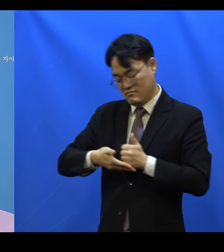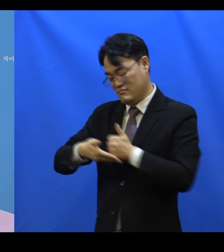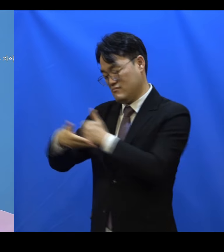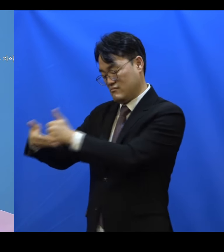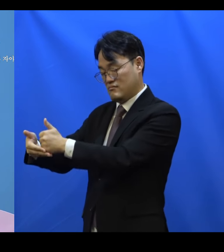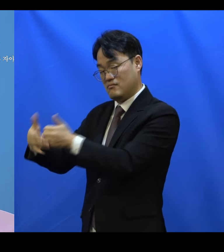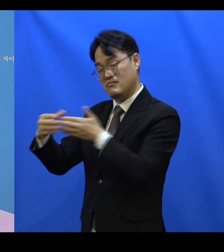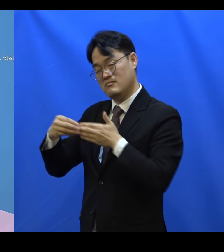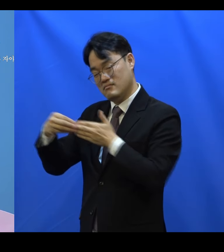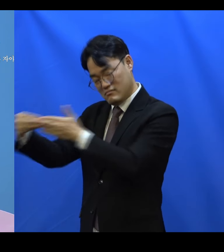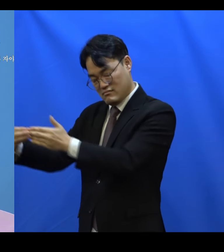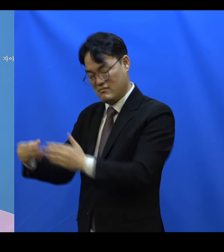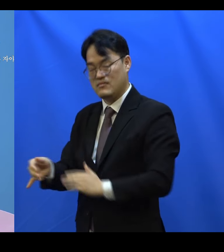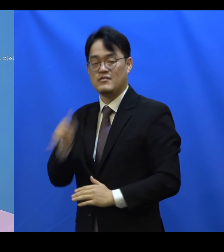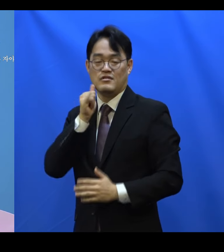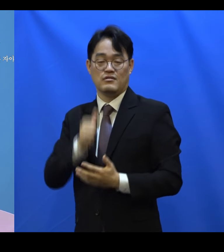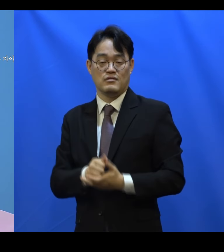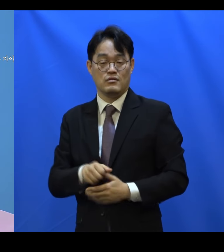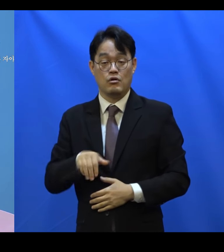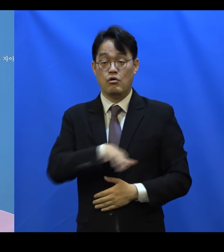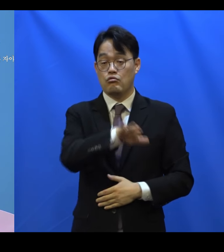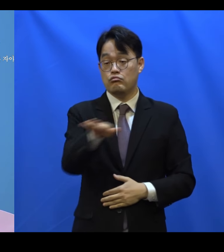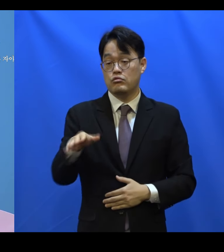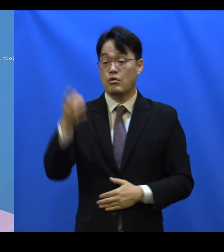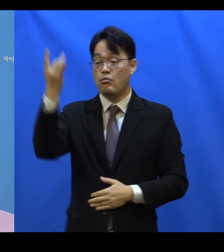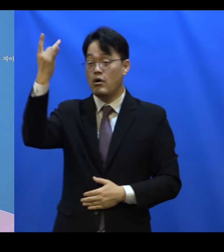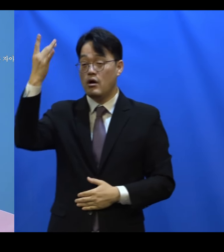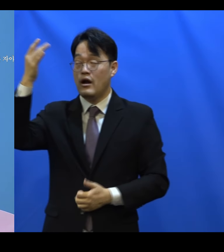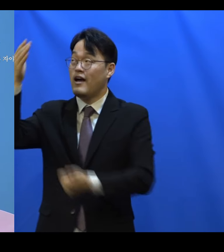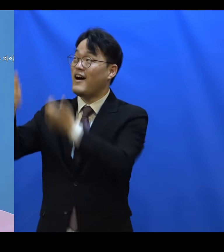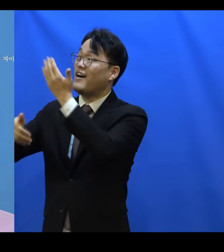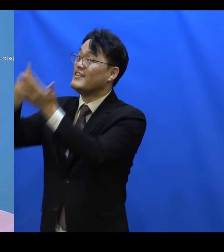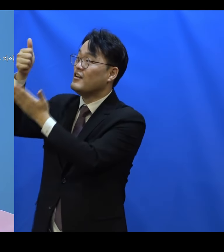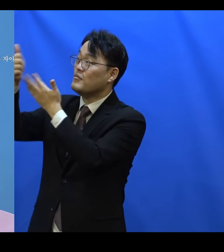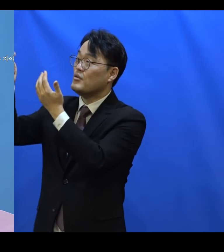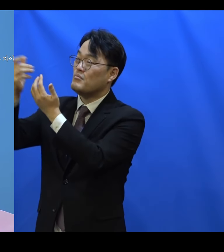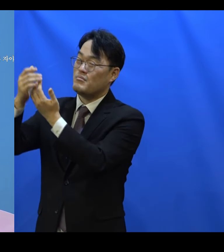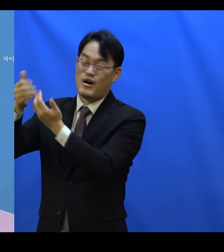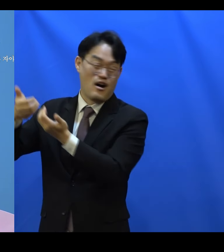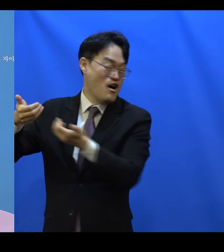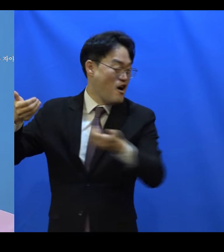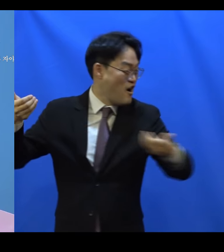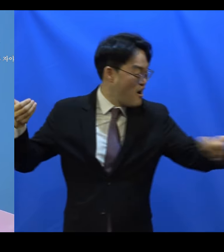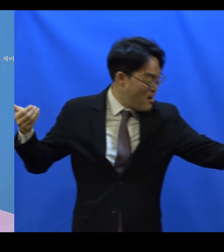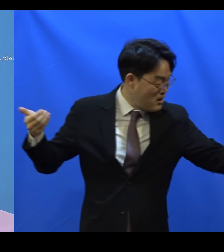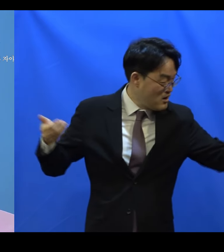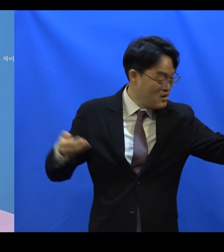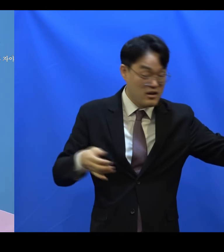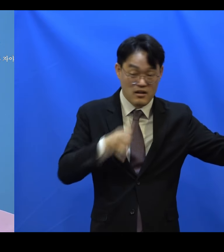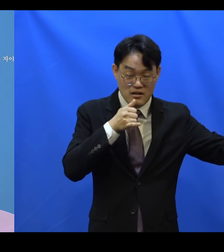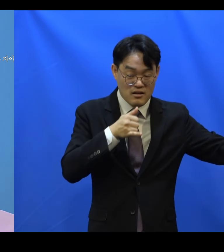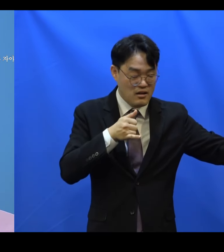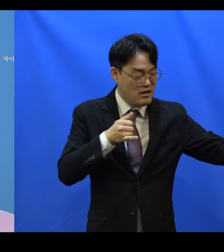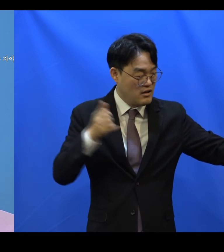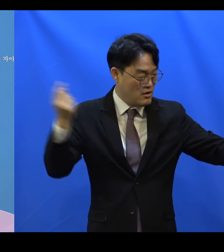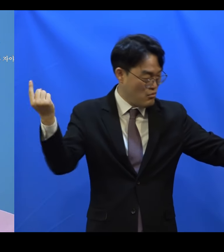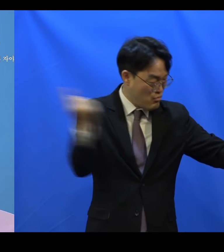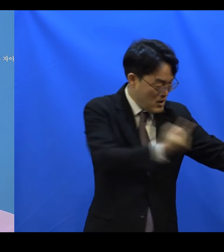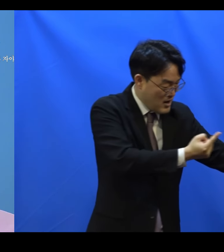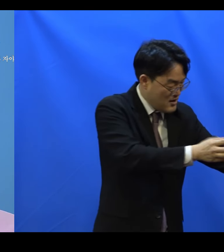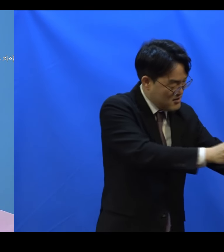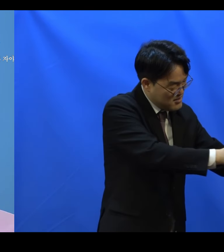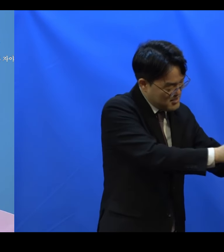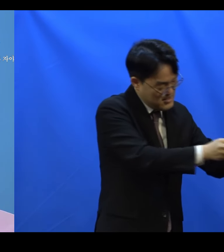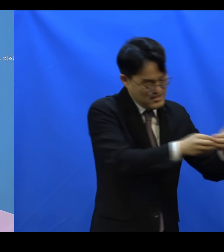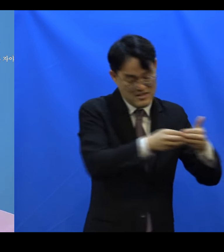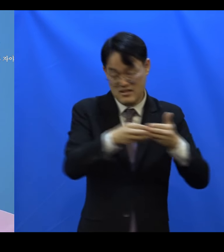우리는 하나님으로부터 멀리 있던 자들입니다. 그러나 주님이 우리를 이곳으로 이끌어 주셨어요. 오늘 이 새벽에도 여러분들, 주님이